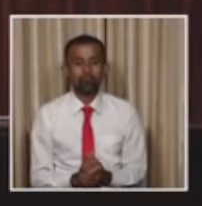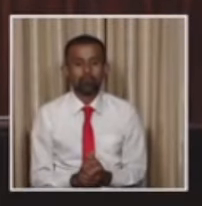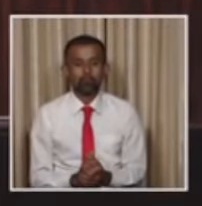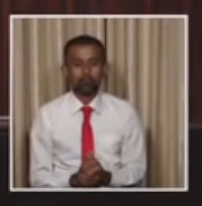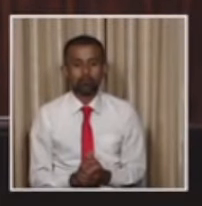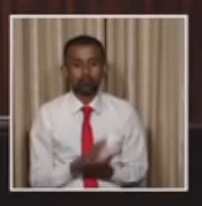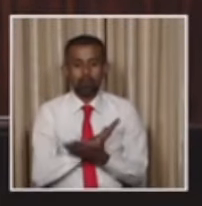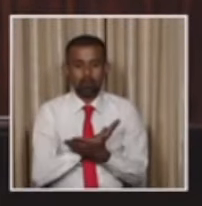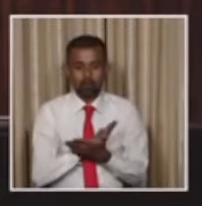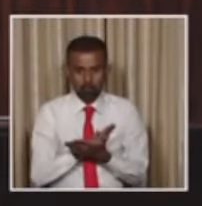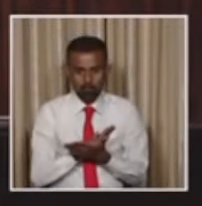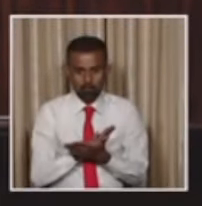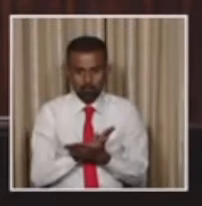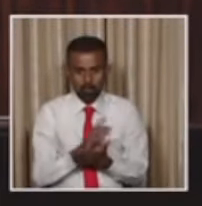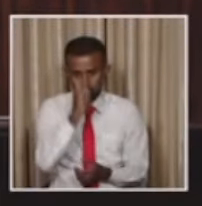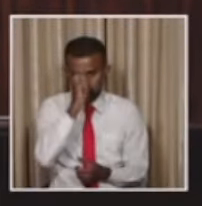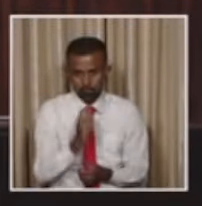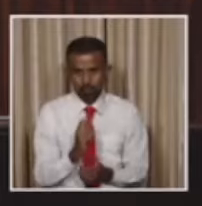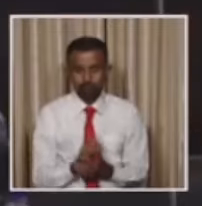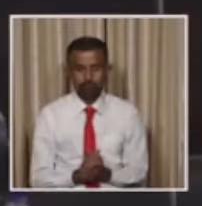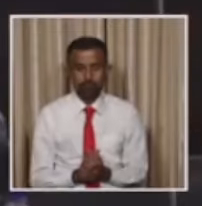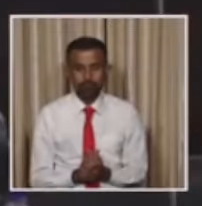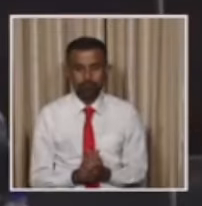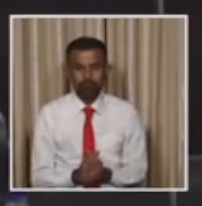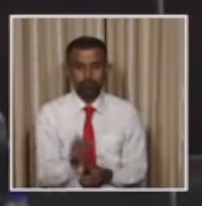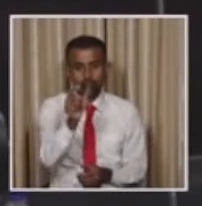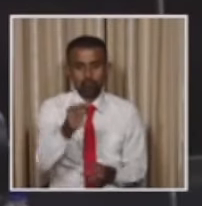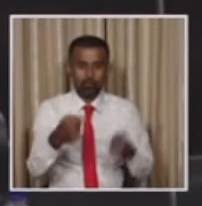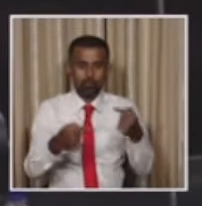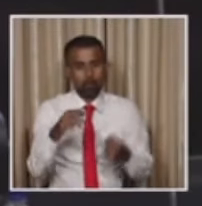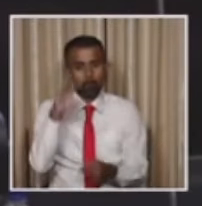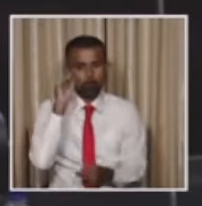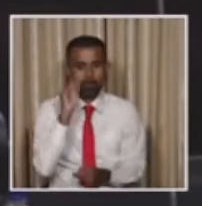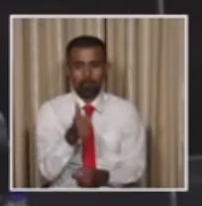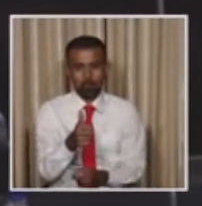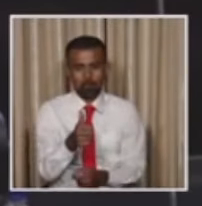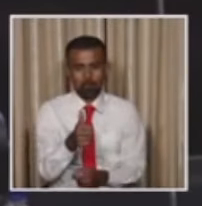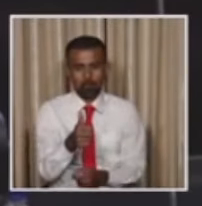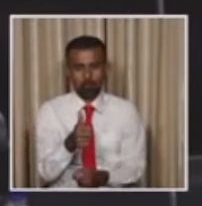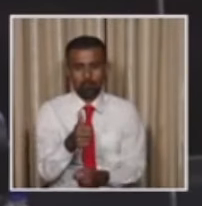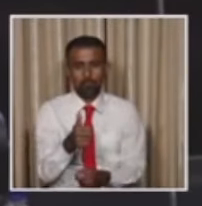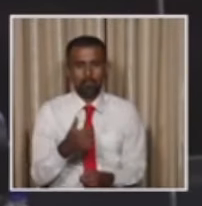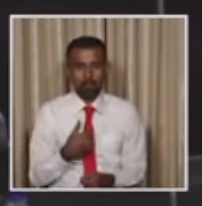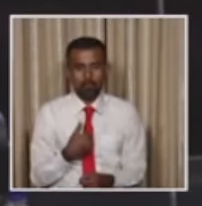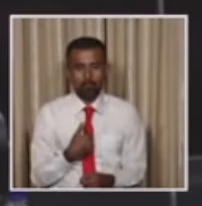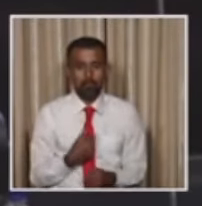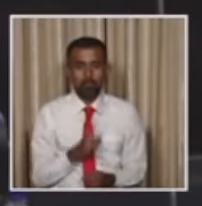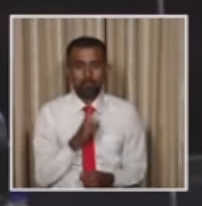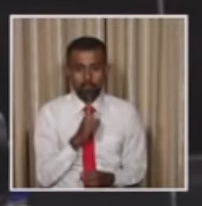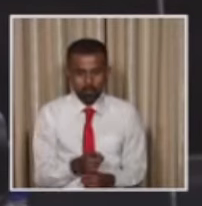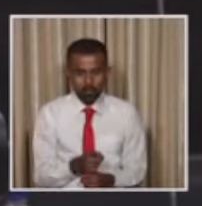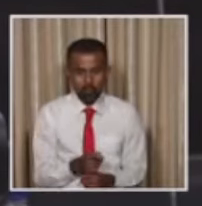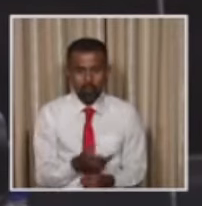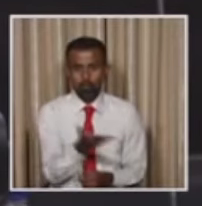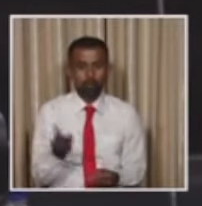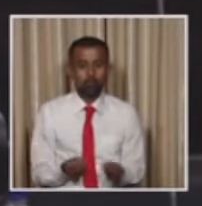ඔව් හර්ෂණ මම මන්ත්‍රීතුමා මෙතුමාගේ තර්කය මම පිළිගන්නවා. හරි. දැන් අපි මේකට කියන්නේ මේ